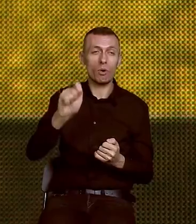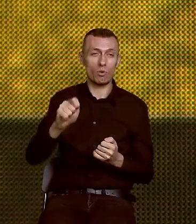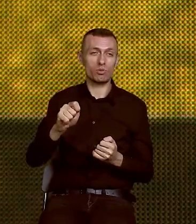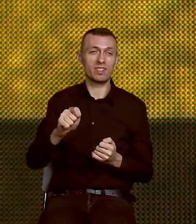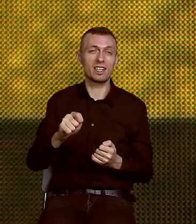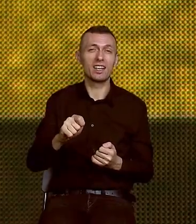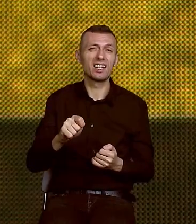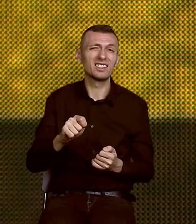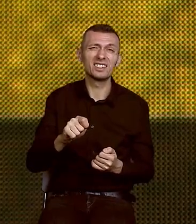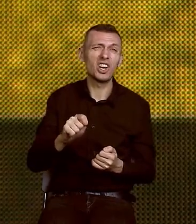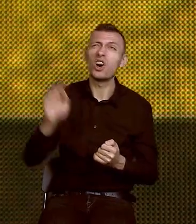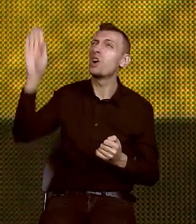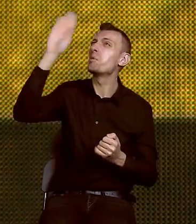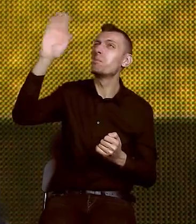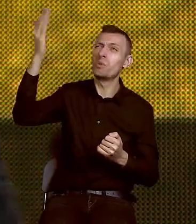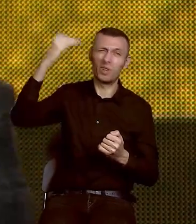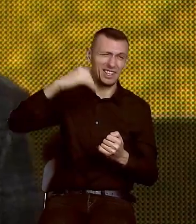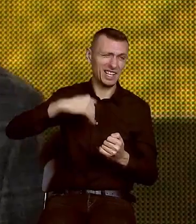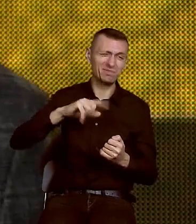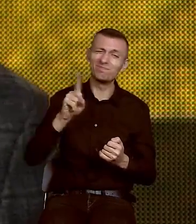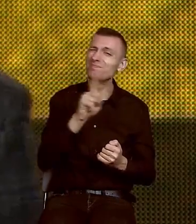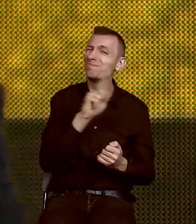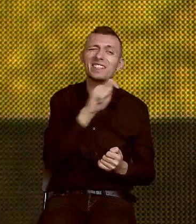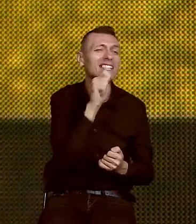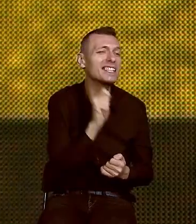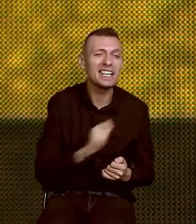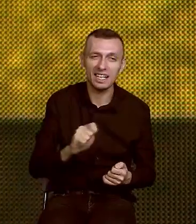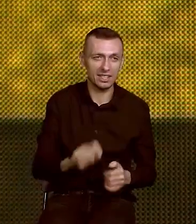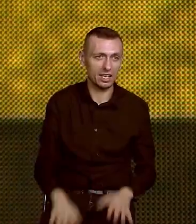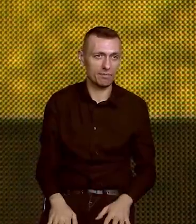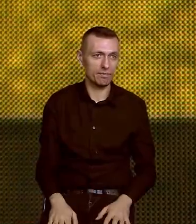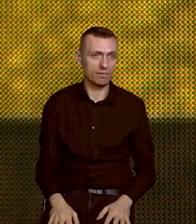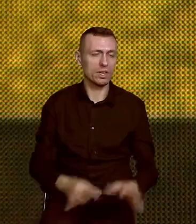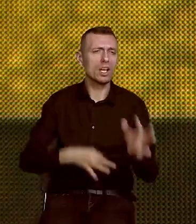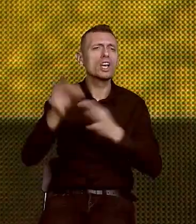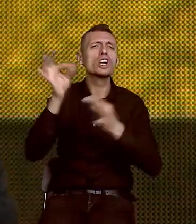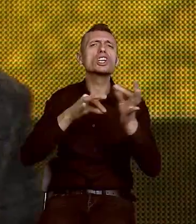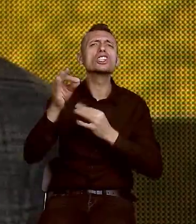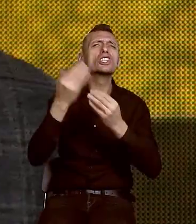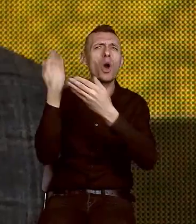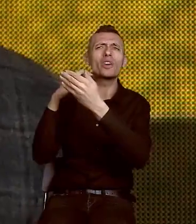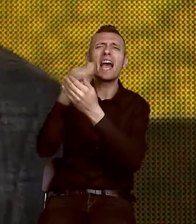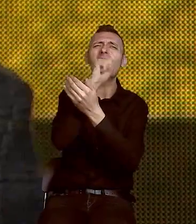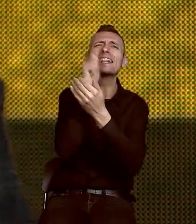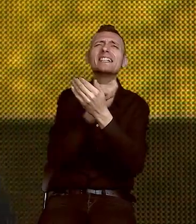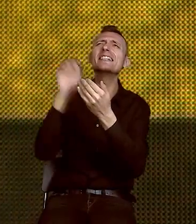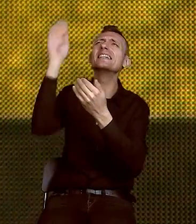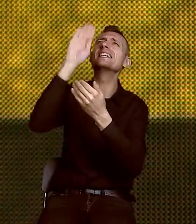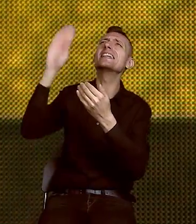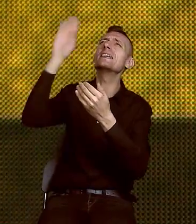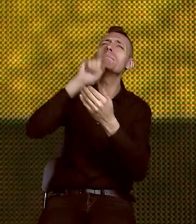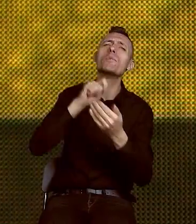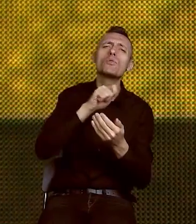od Boga. Ani razu w historii ludzkości Bóg nikogo nie kusił do grzechu. Wszystko,